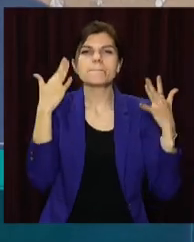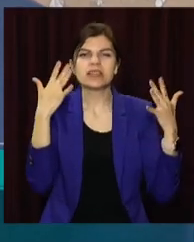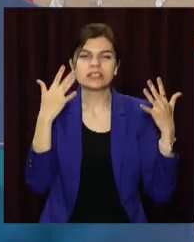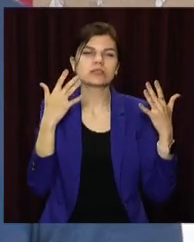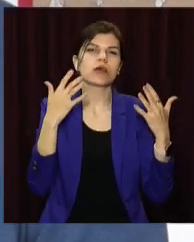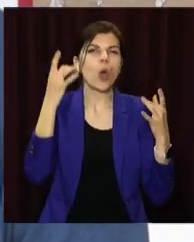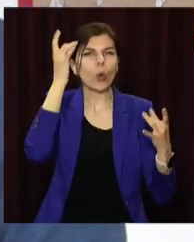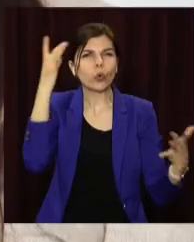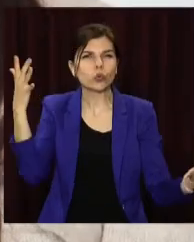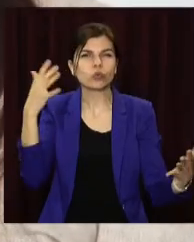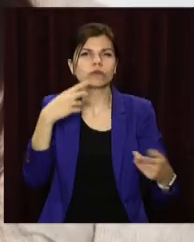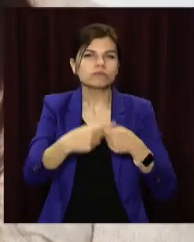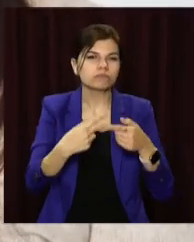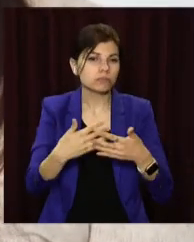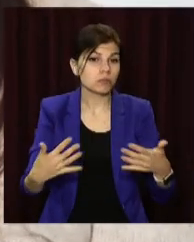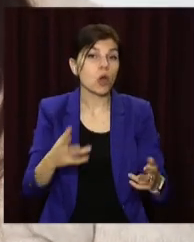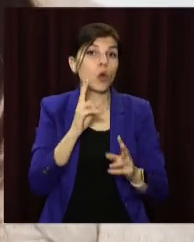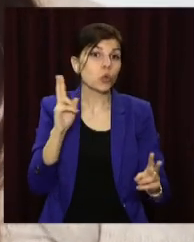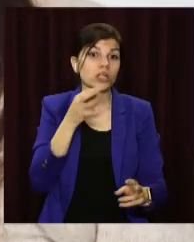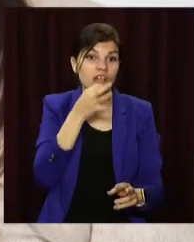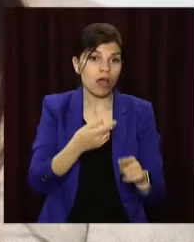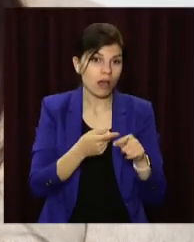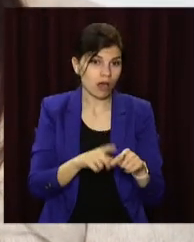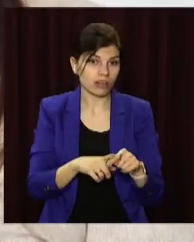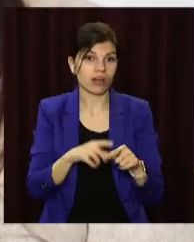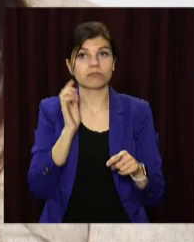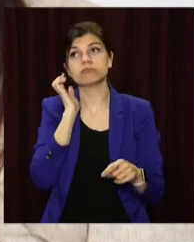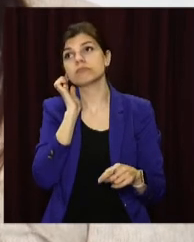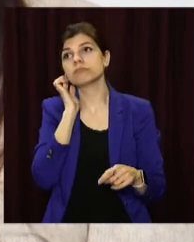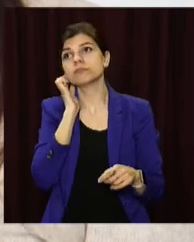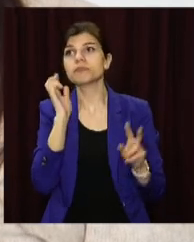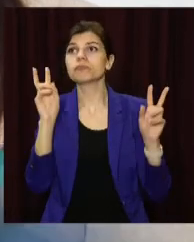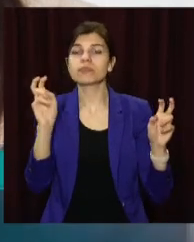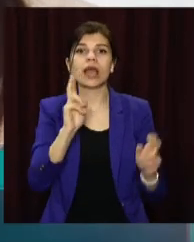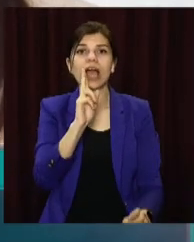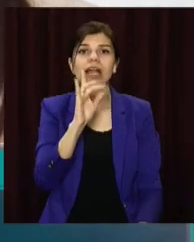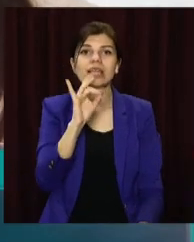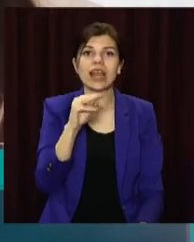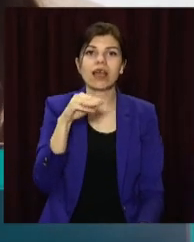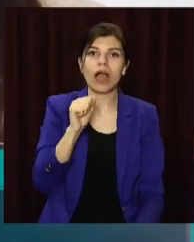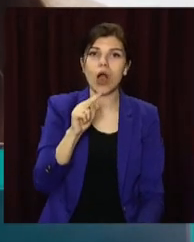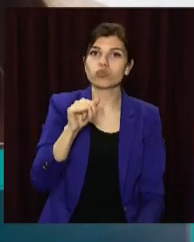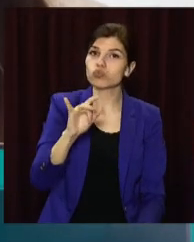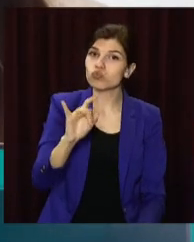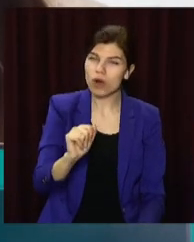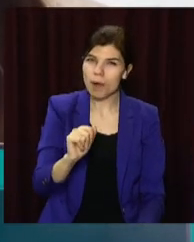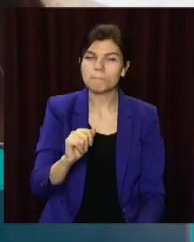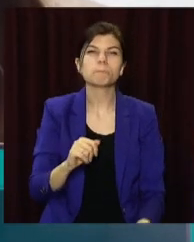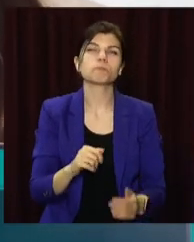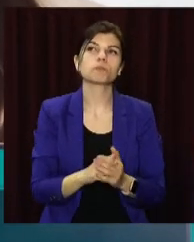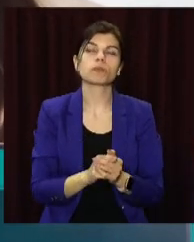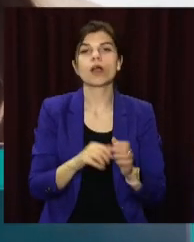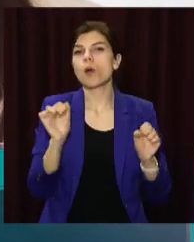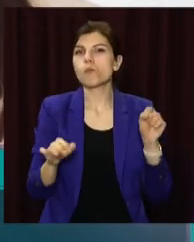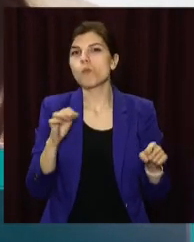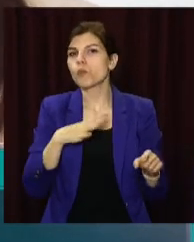сенсів, культурних кодів. Хтось скаже, що це карикатура, от, що це таке шаржоване мистецтво, і,